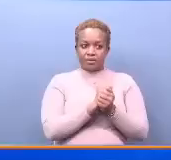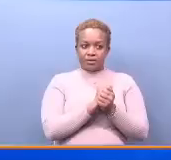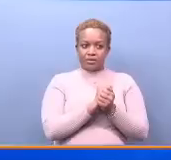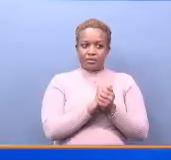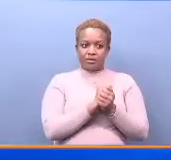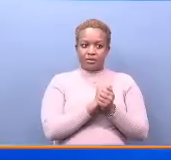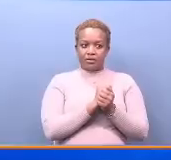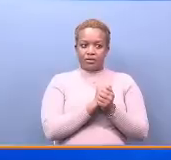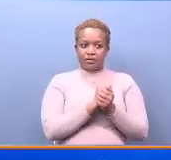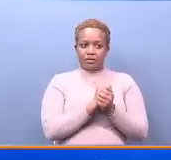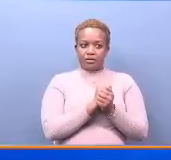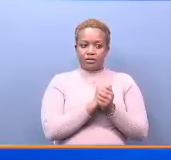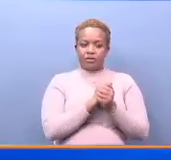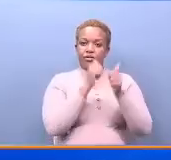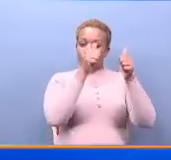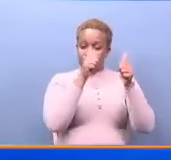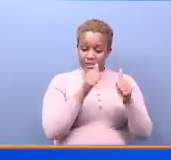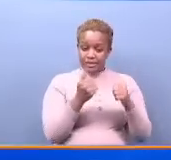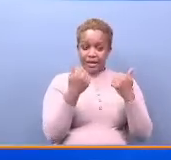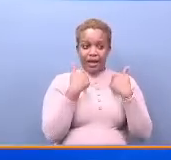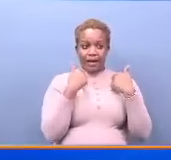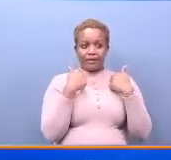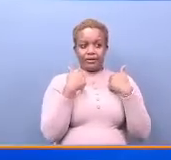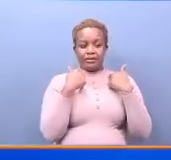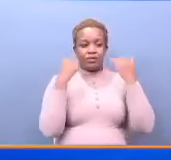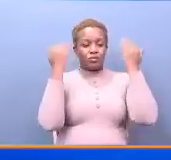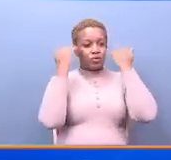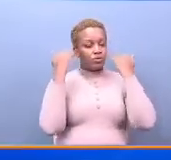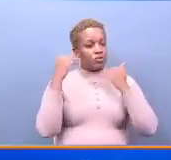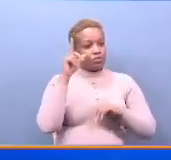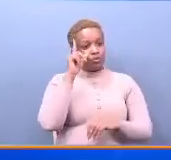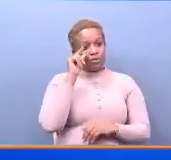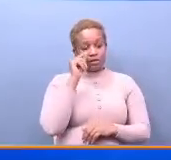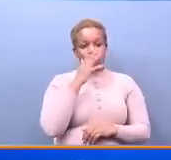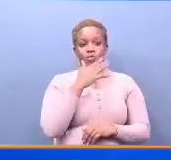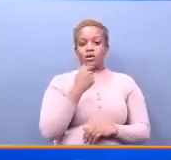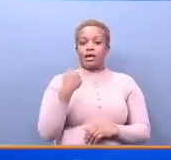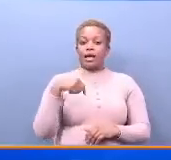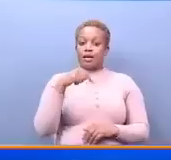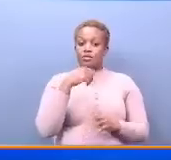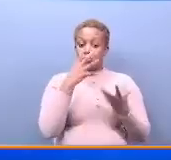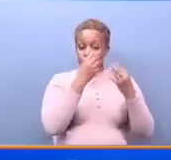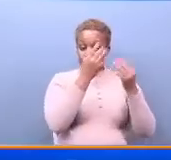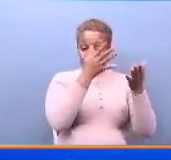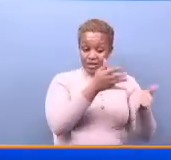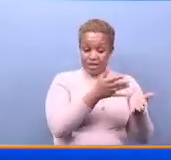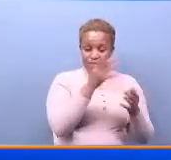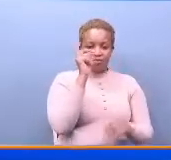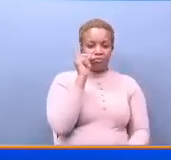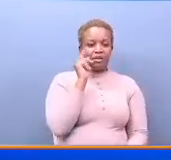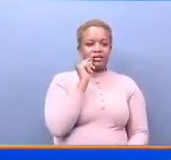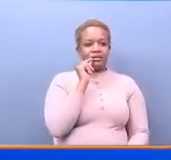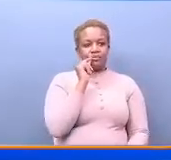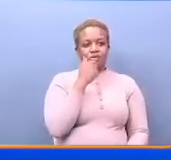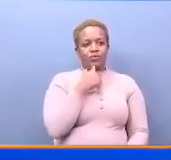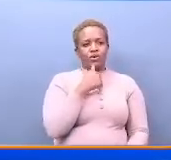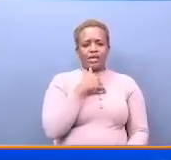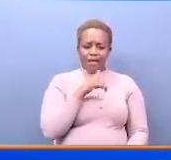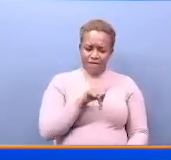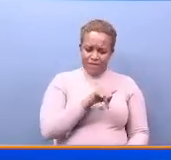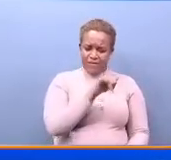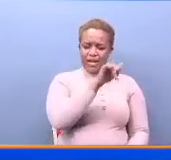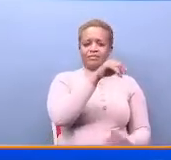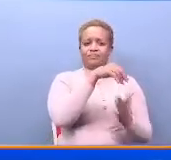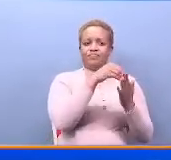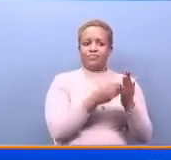11 tukapata notice. Mahakama ya Mombasa inatuhitaji tujipeleke wenyewe kule. Tuko na tikiti paka za ndege na kila kitu.